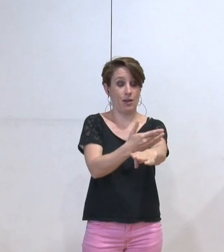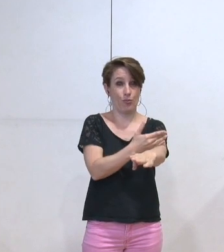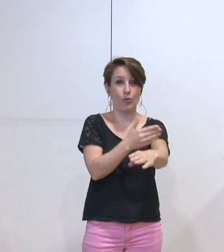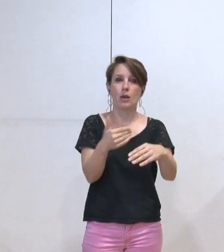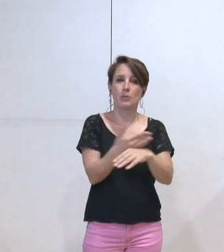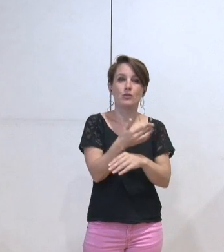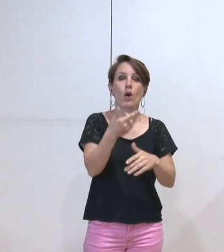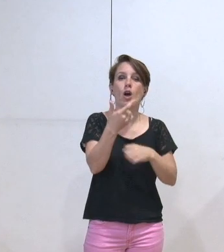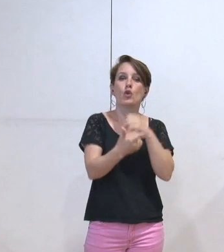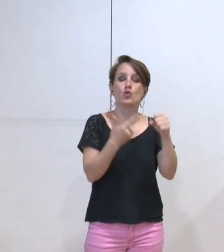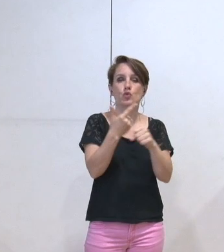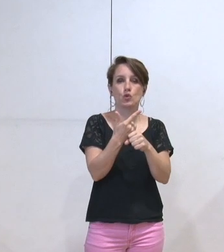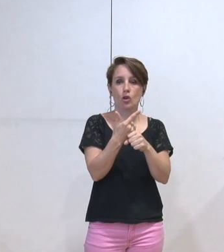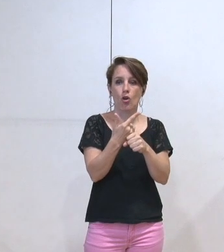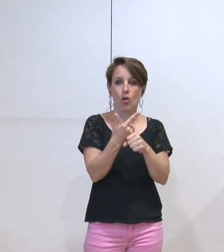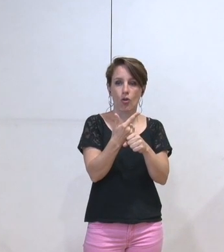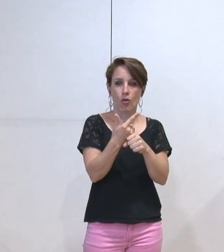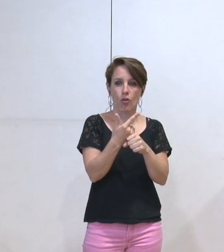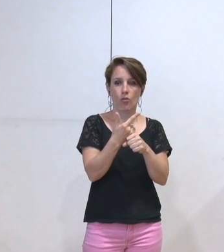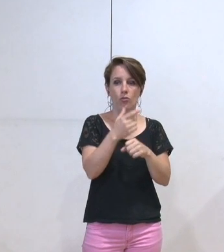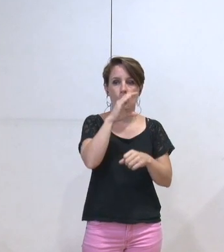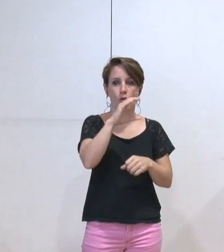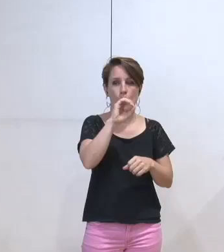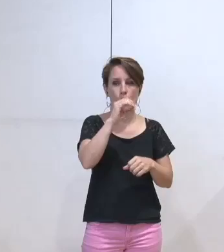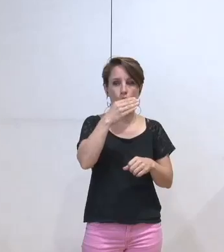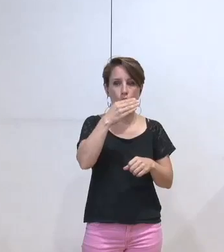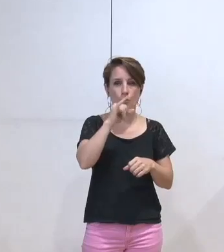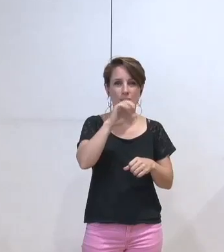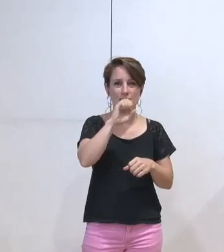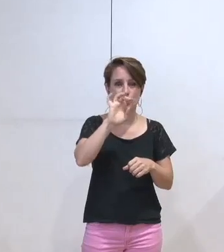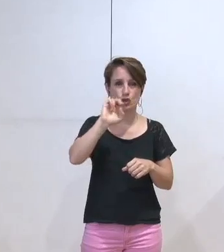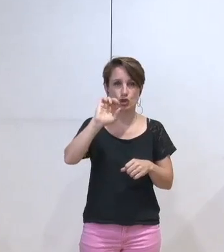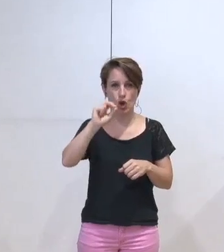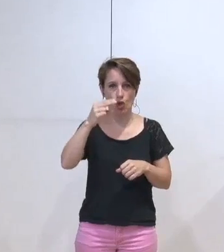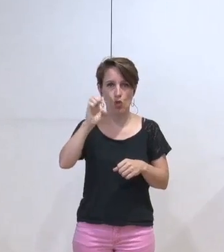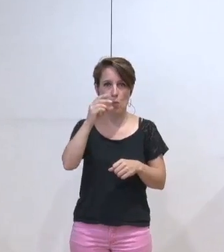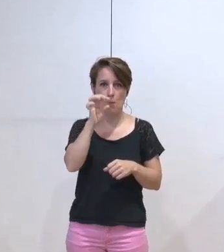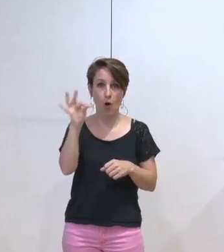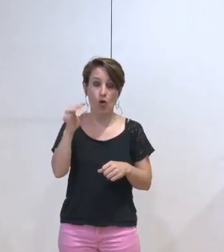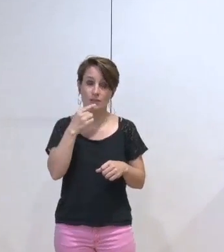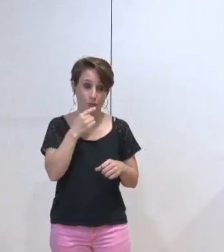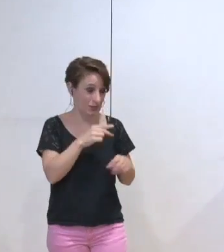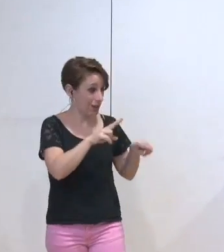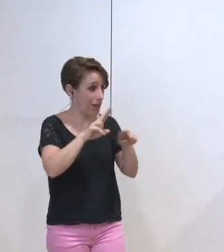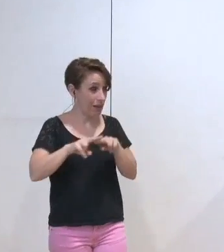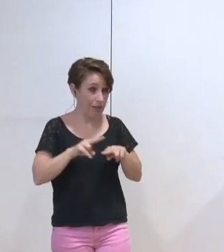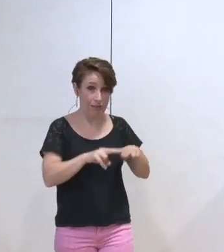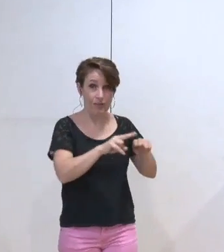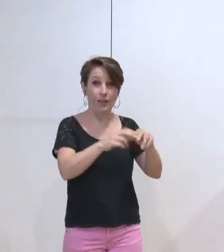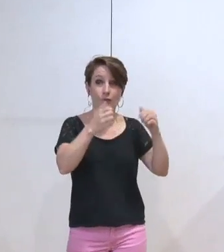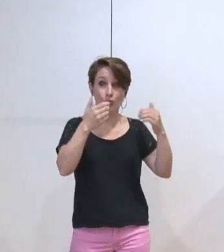qu'est-ce que c'est c'est en fait une vérification du bon fonctionnement de l'installation pour que on ait bien